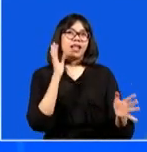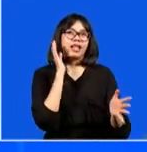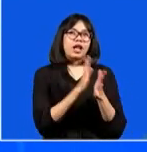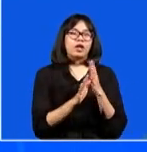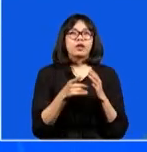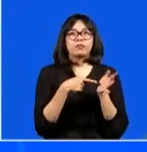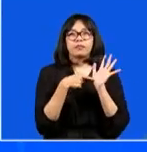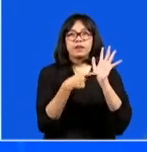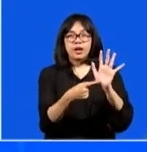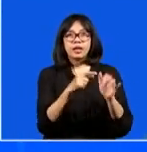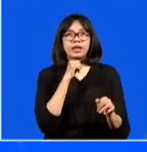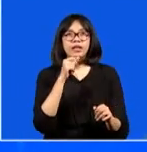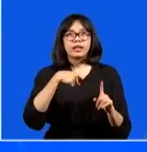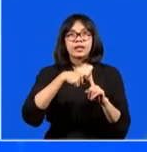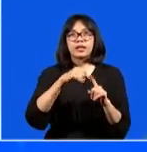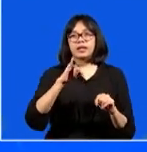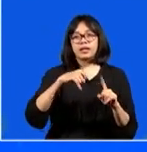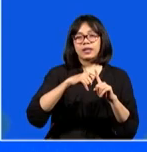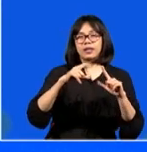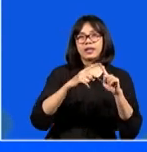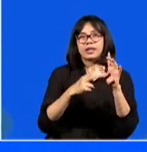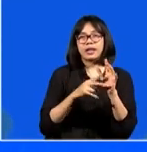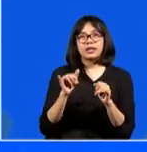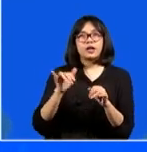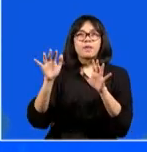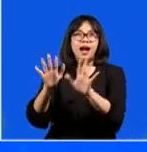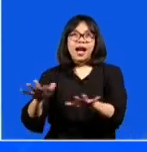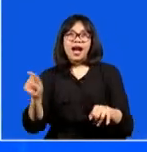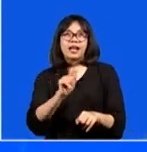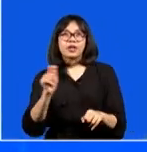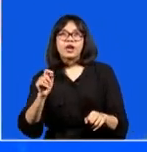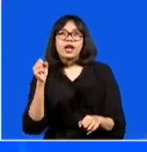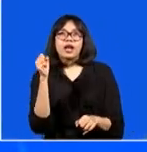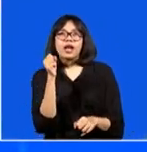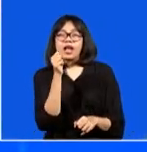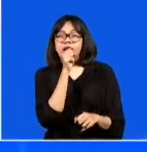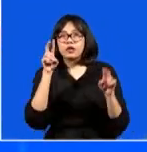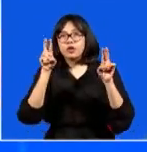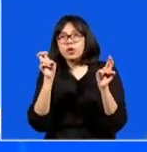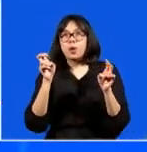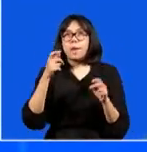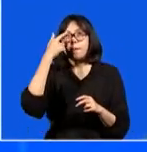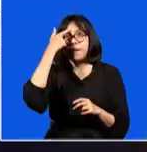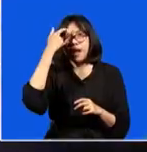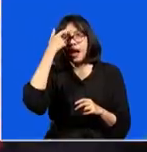penampilan dari ikan dan para pelajar dengan lagu pelajar Pancasila